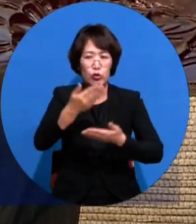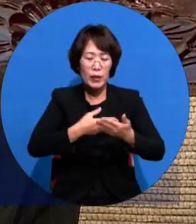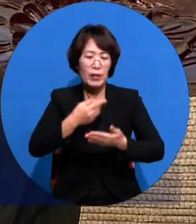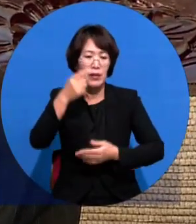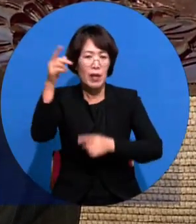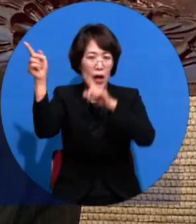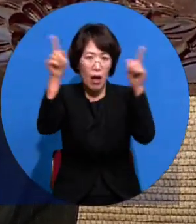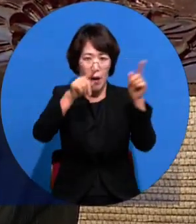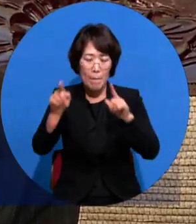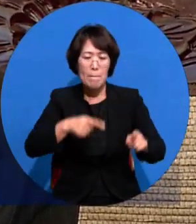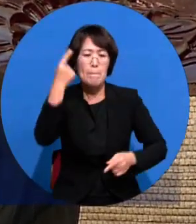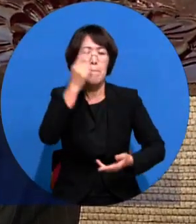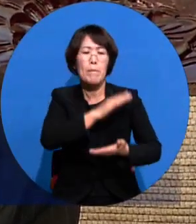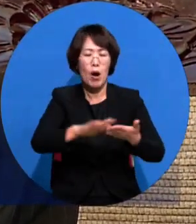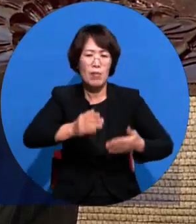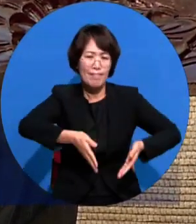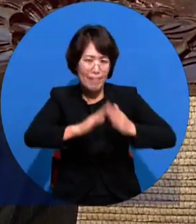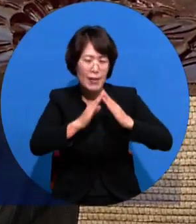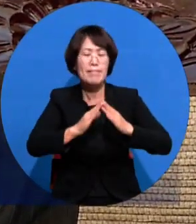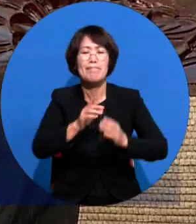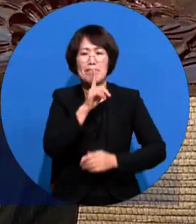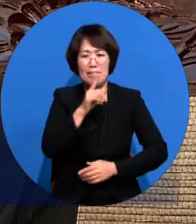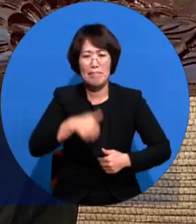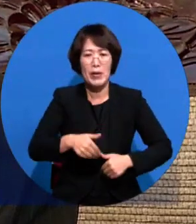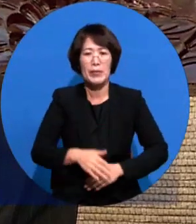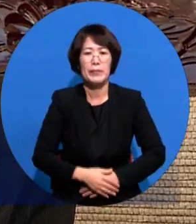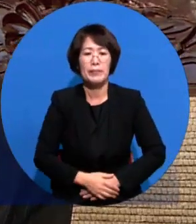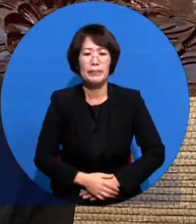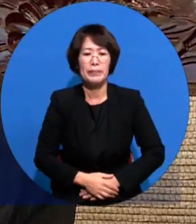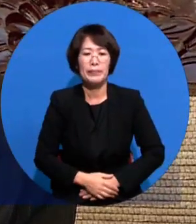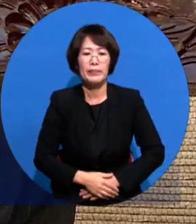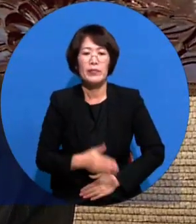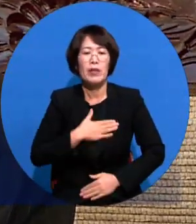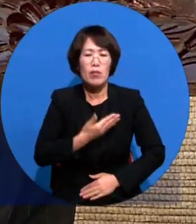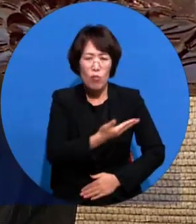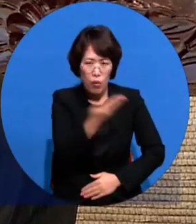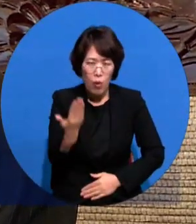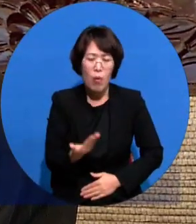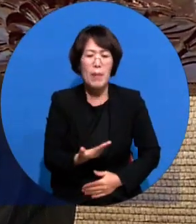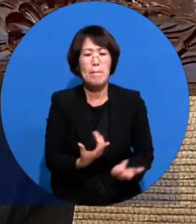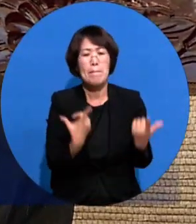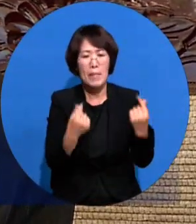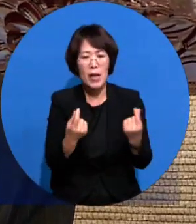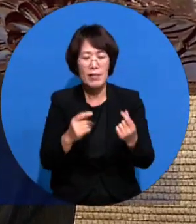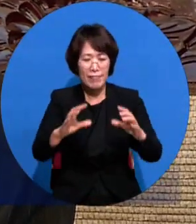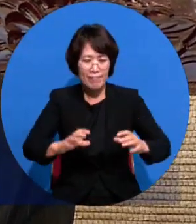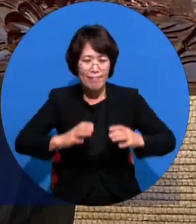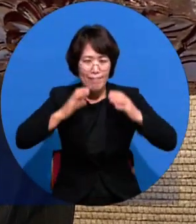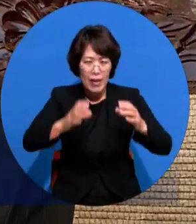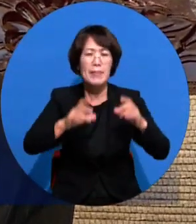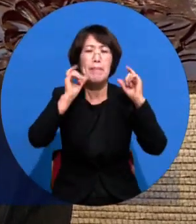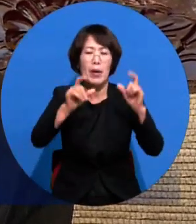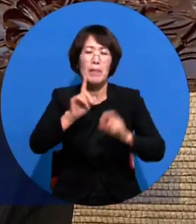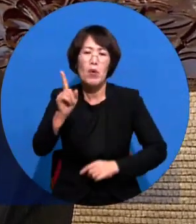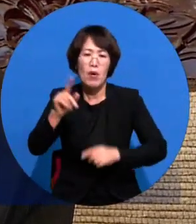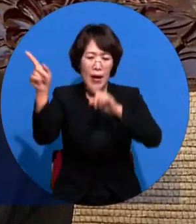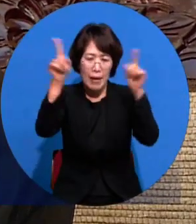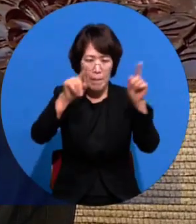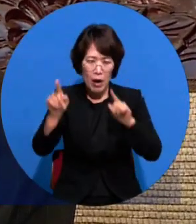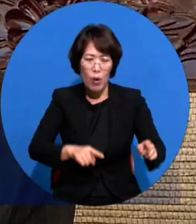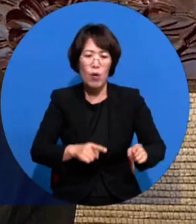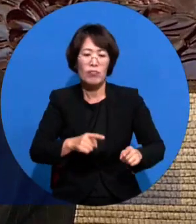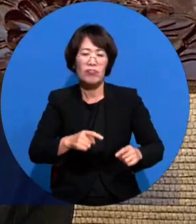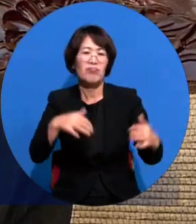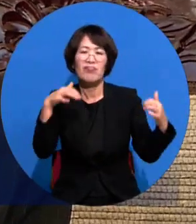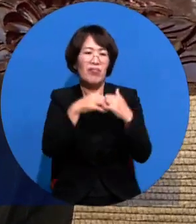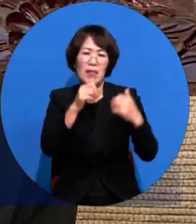그래가지고 한반도 평화를 확인하자 이겼습니다. 나는 여러분과 더불어 세계에 대해서 한반도에서